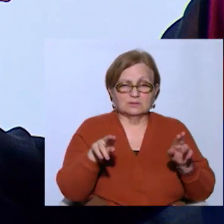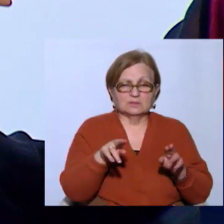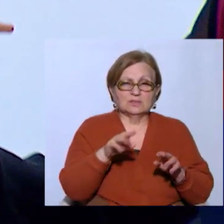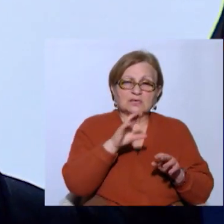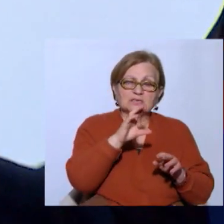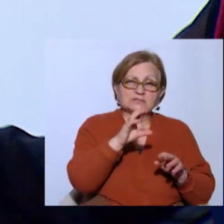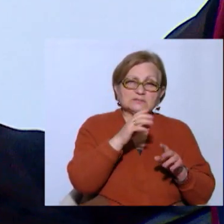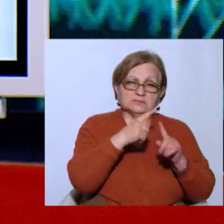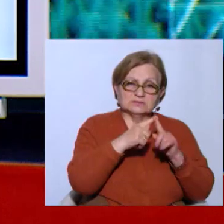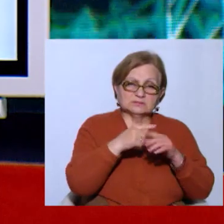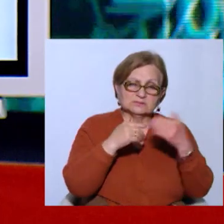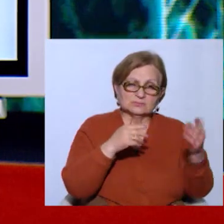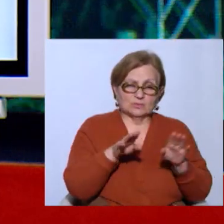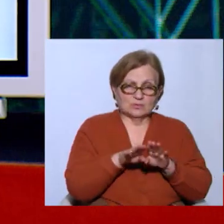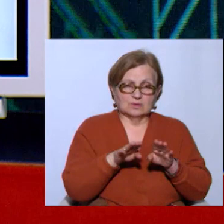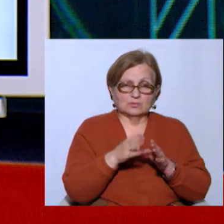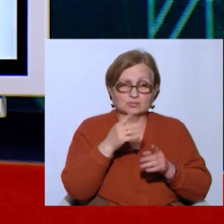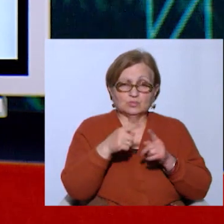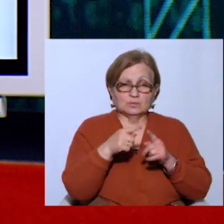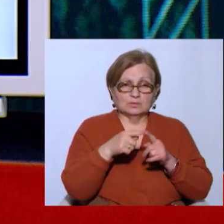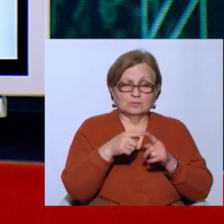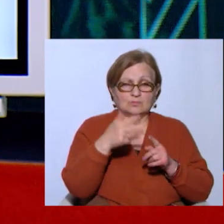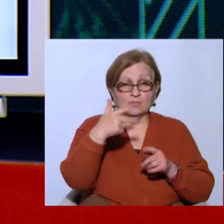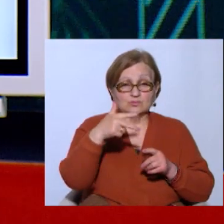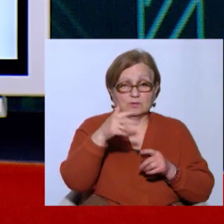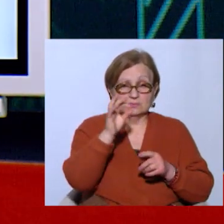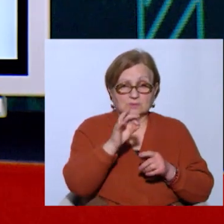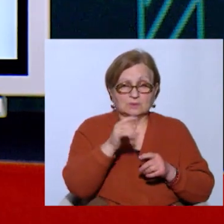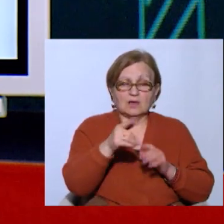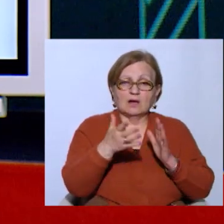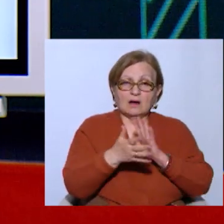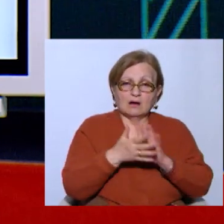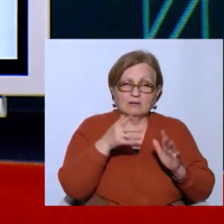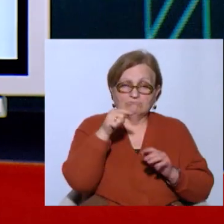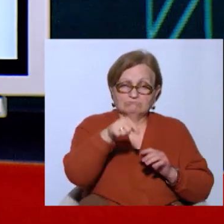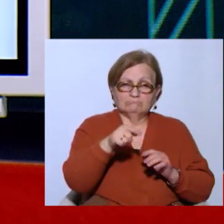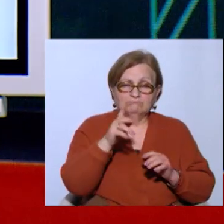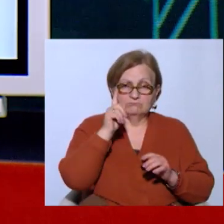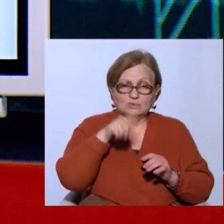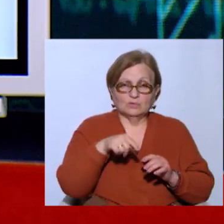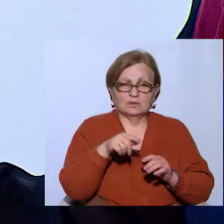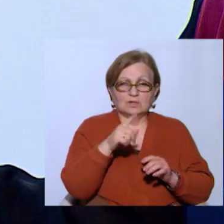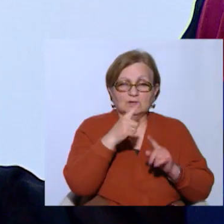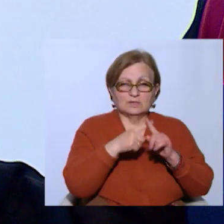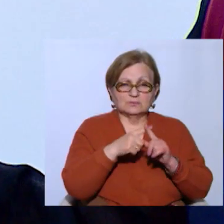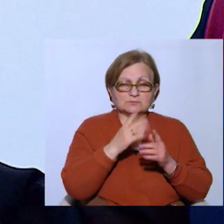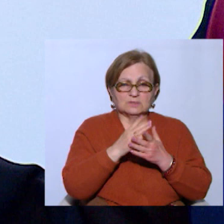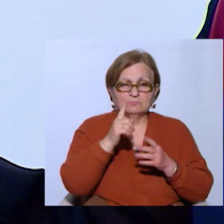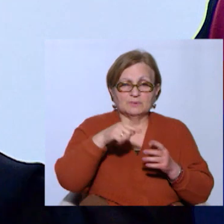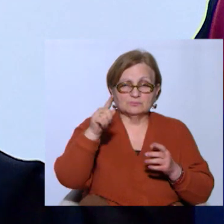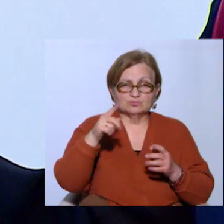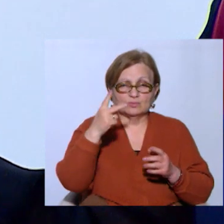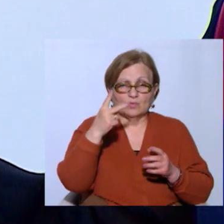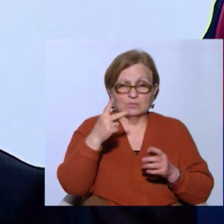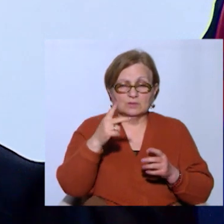X კოორდინატის ტოლი. ამ შემთხვევაში თუ კუთხე არის 30 გრადუსი გამოვა, რომ X კოორდინატი ვიცით უკვე არის ფესვი 2 ორთან,